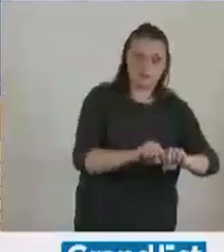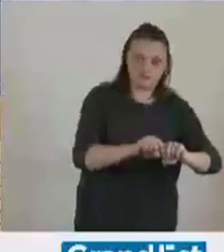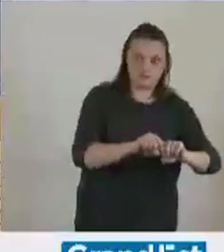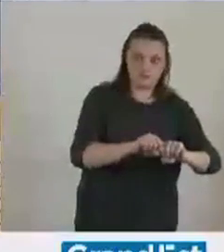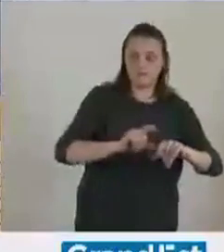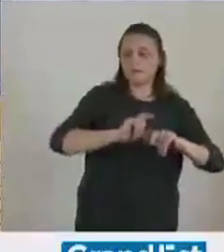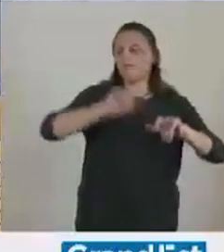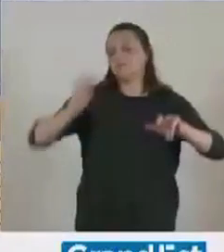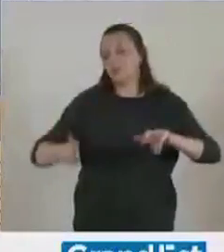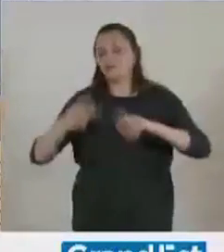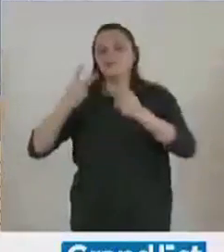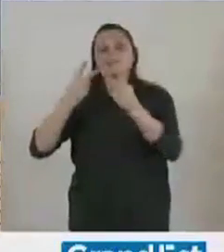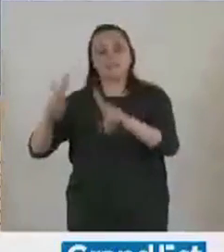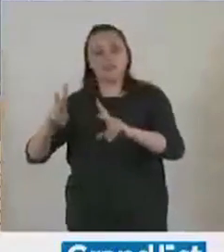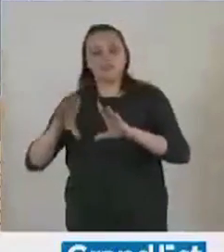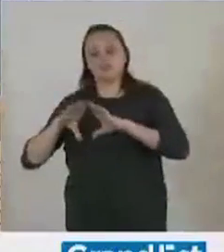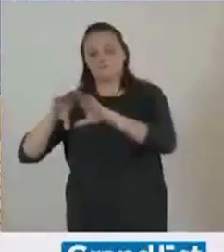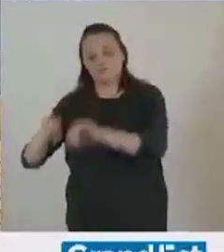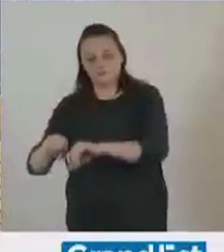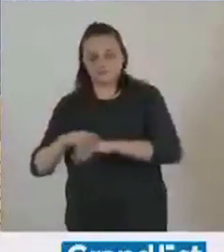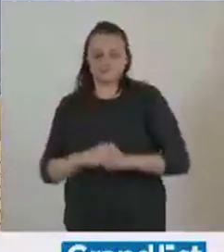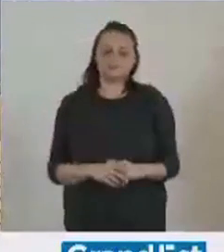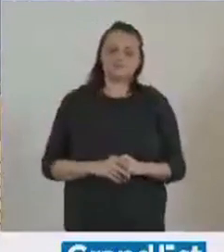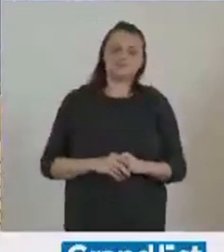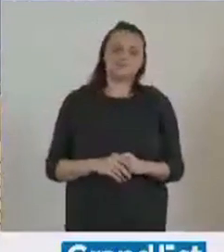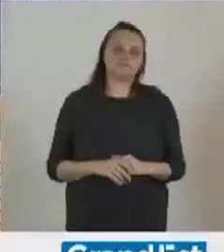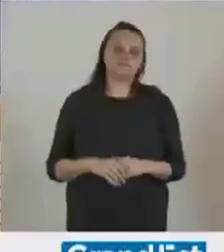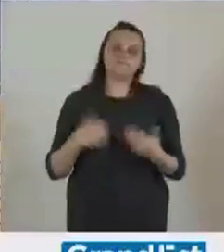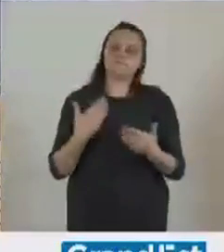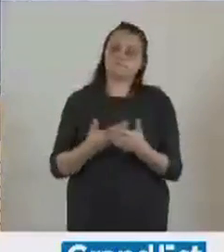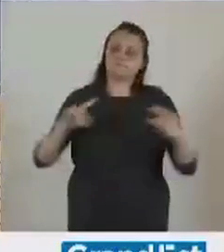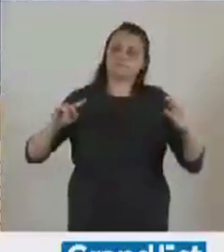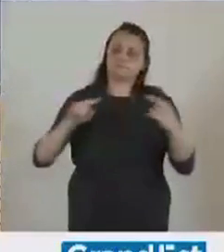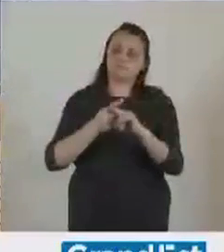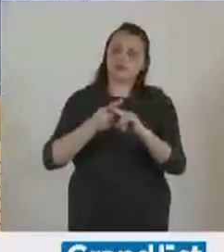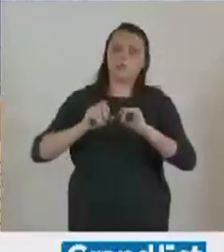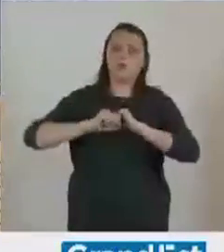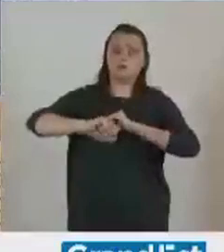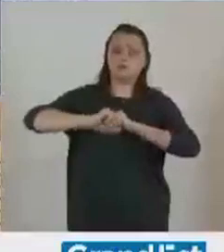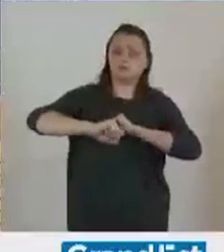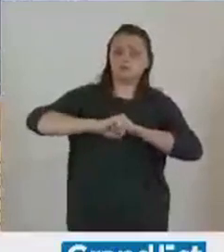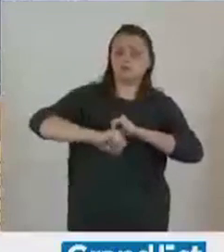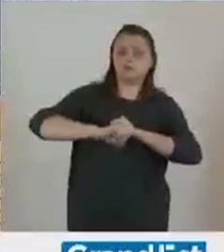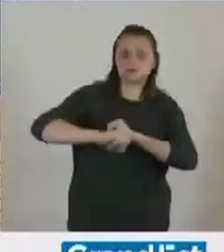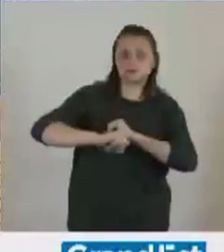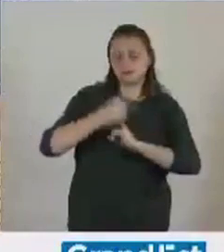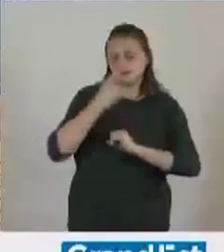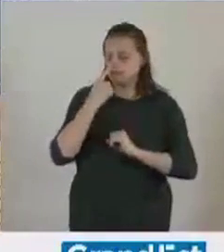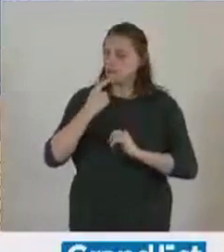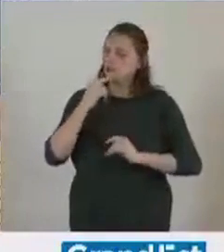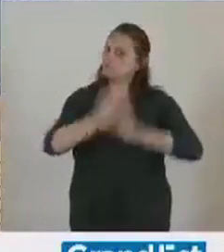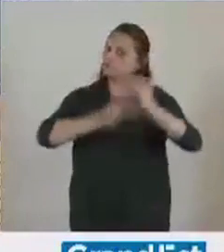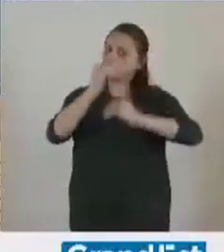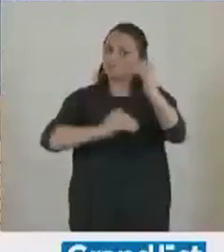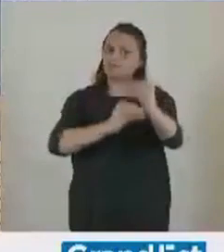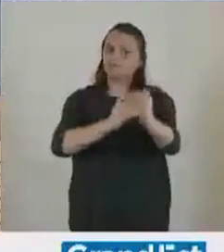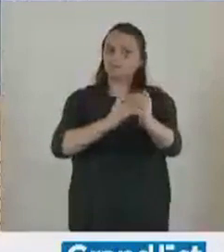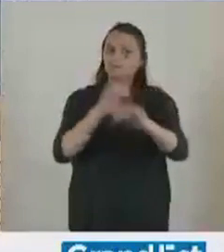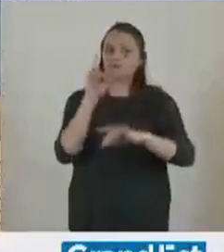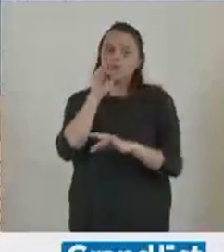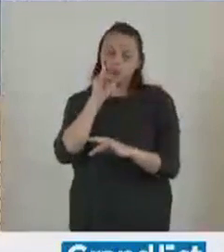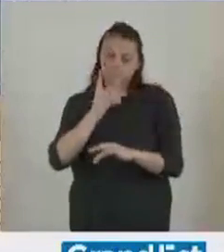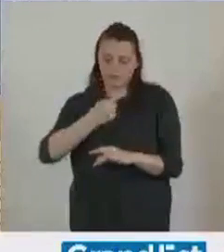territoire. Par conséquent, ce plan très haut débit marque une avancée considérable pour nos territoires. Il est le fruit d'un travail